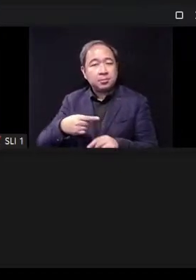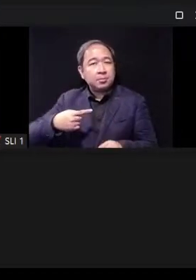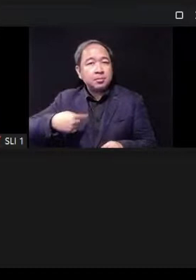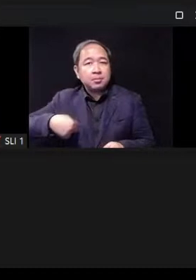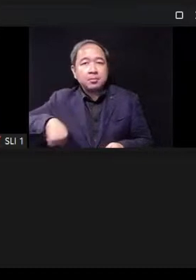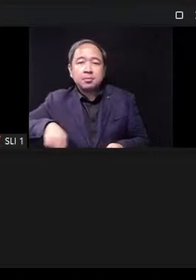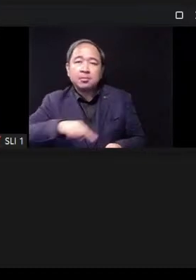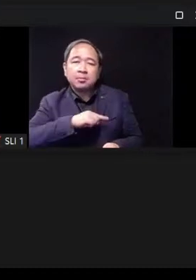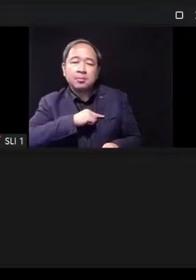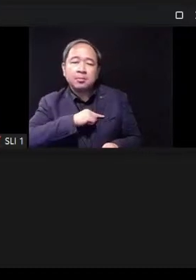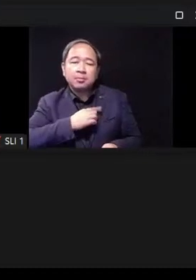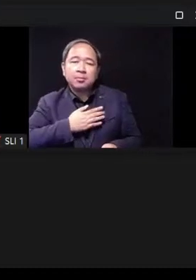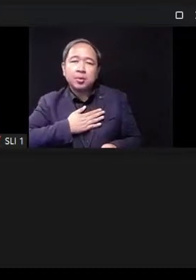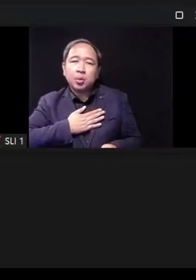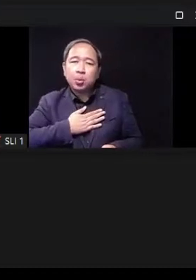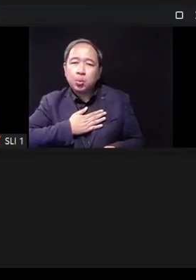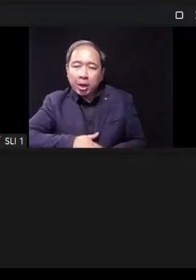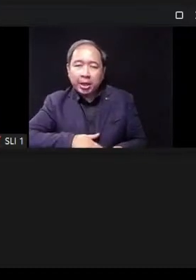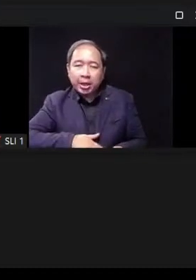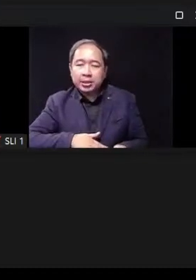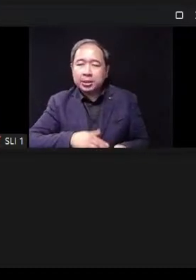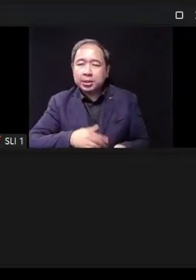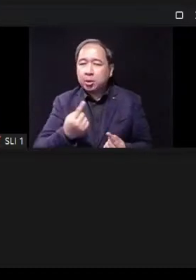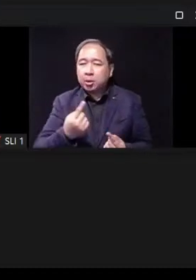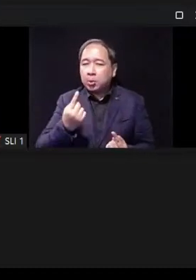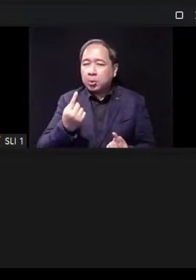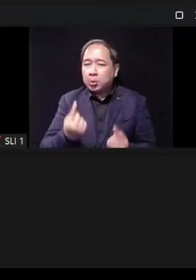для всех государств-членов,